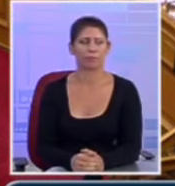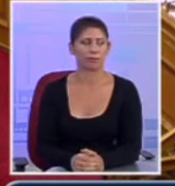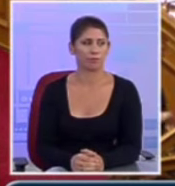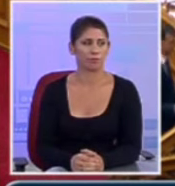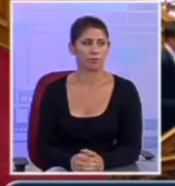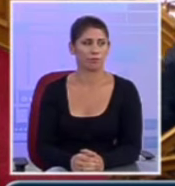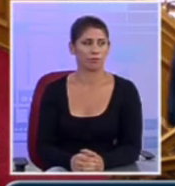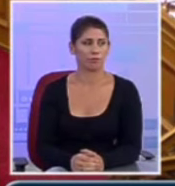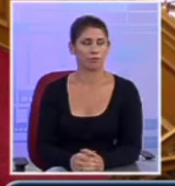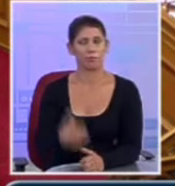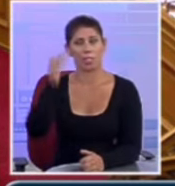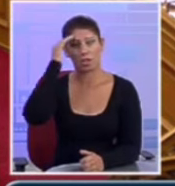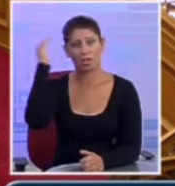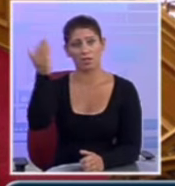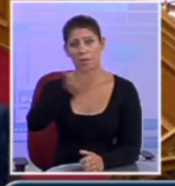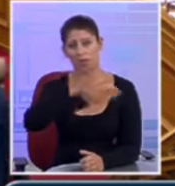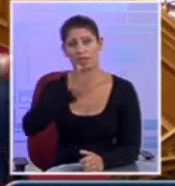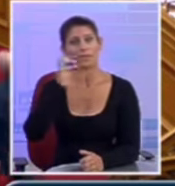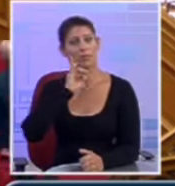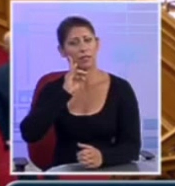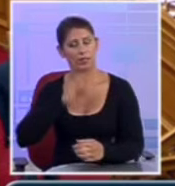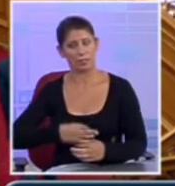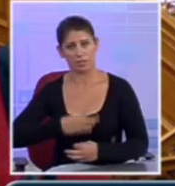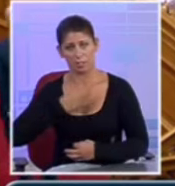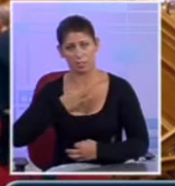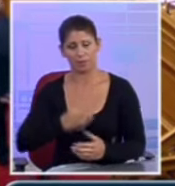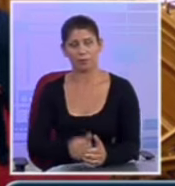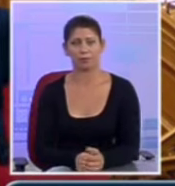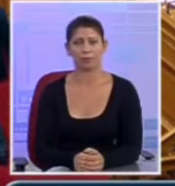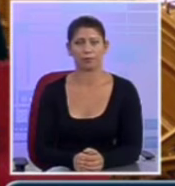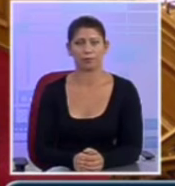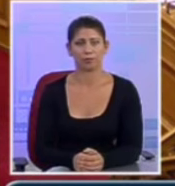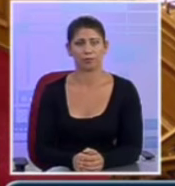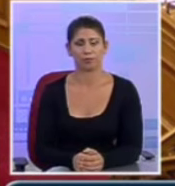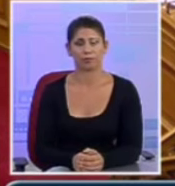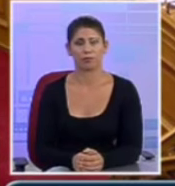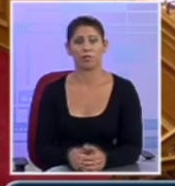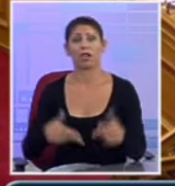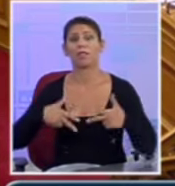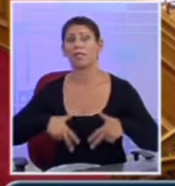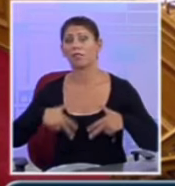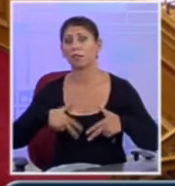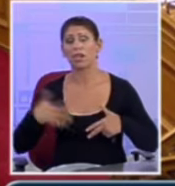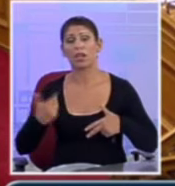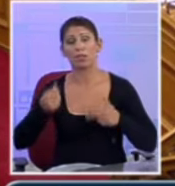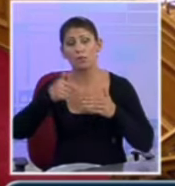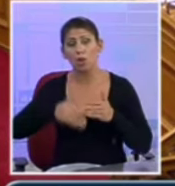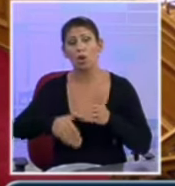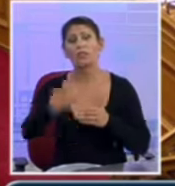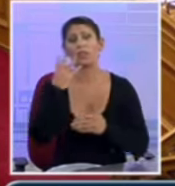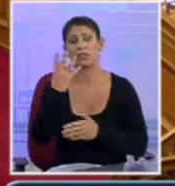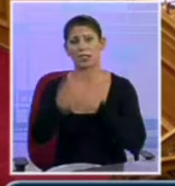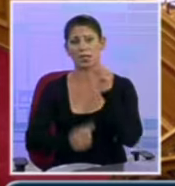Καλησπέρα. Κυρίες και κύριοι, η κυβέρνησή μας έχει προοπτική